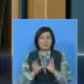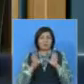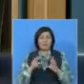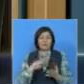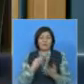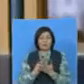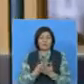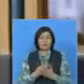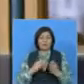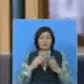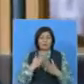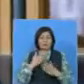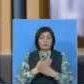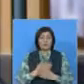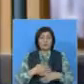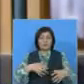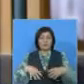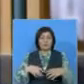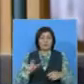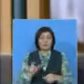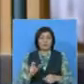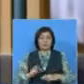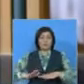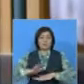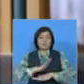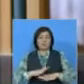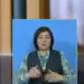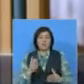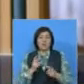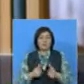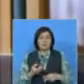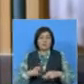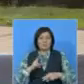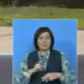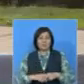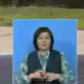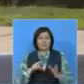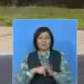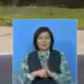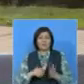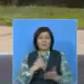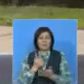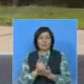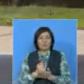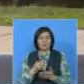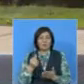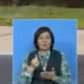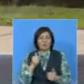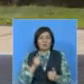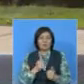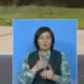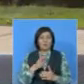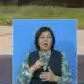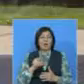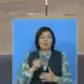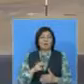оказания жилищной помощи социально уязвимым слоям населения. Согласно этому нововведению, государство оплачивает часть расходов